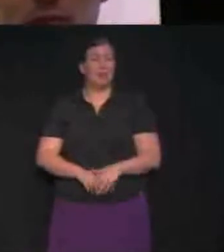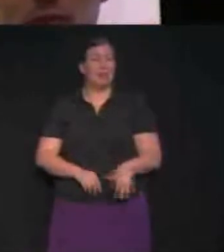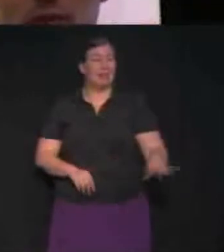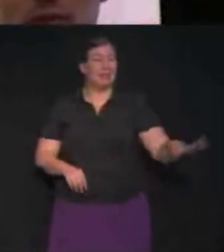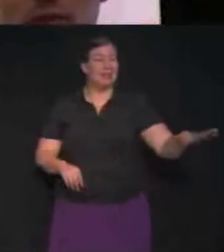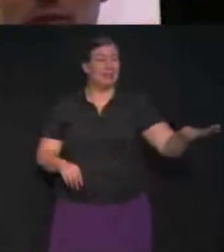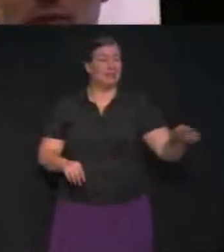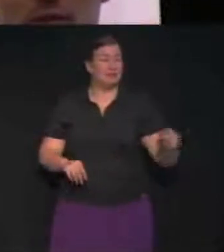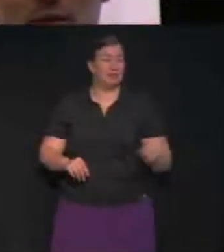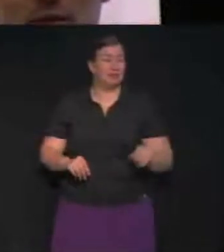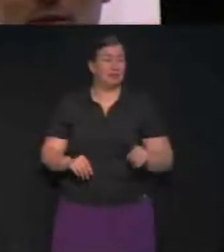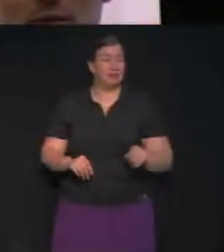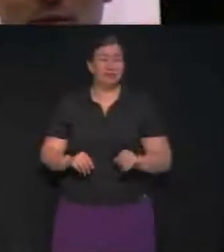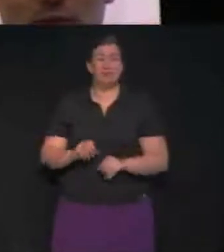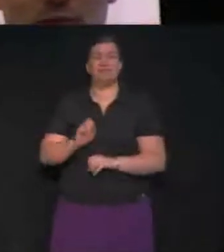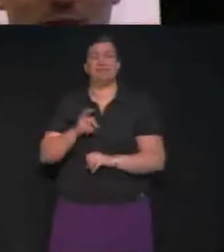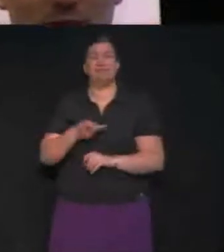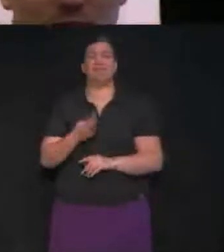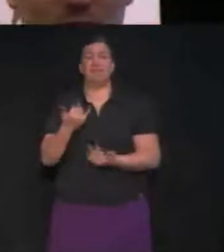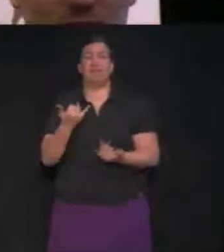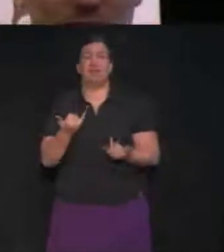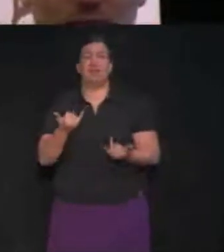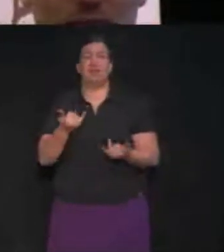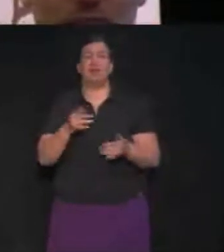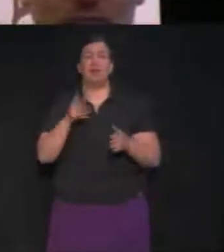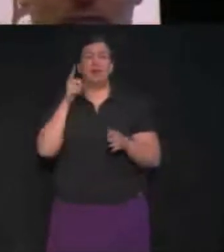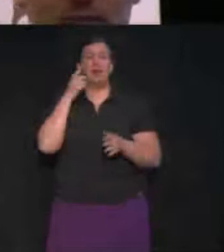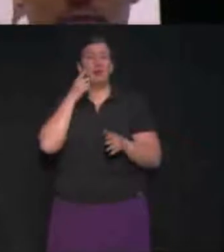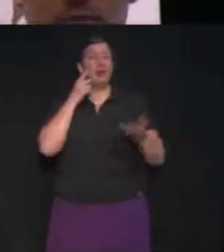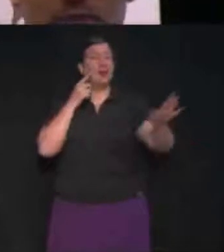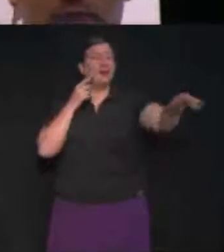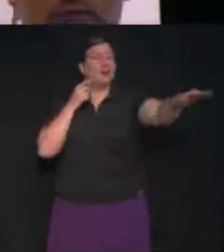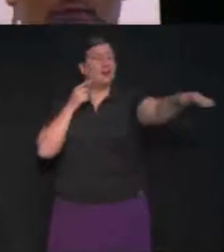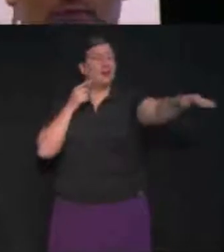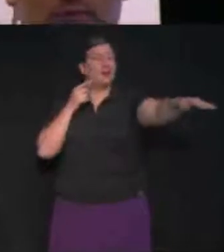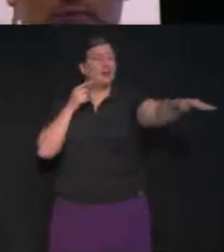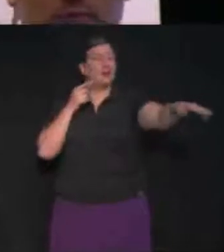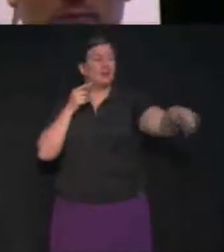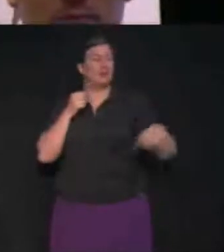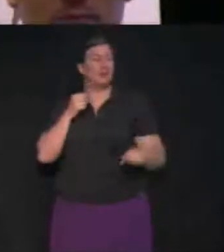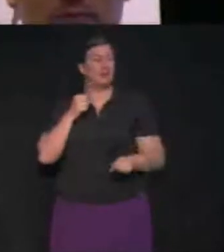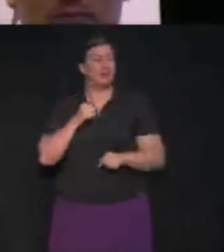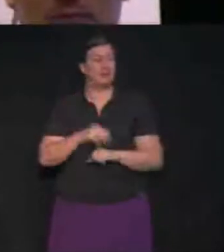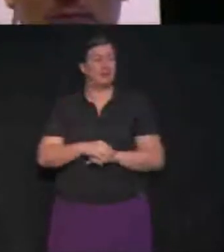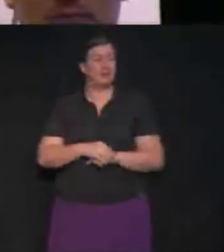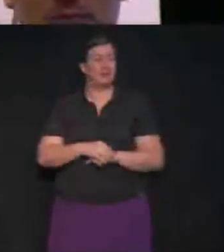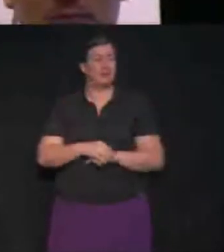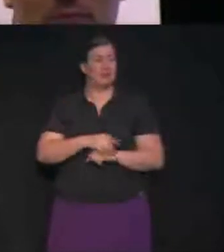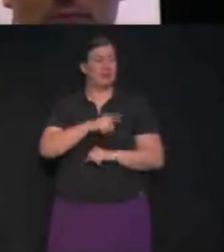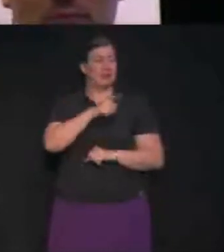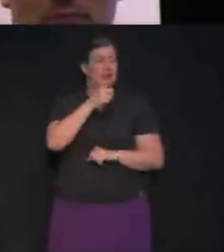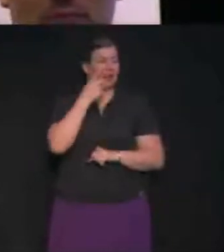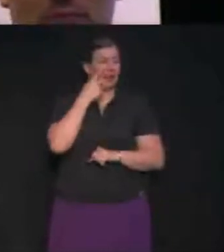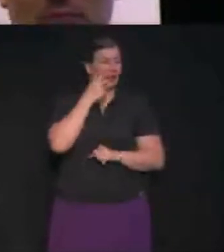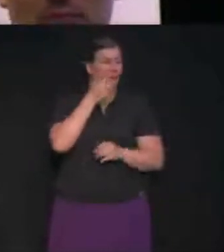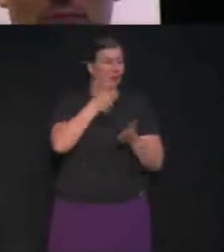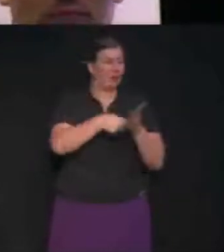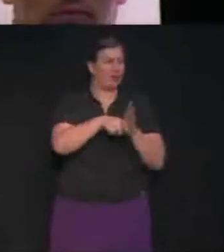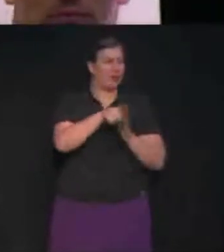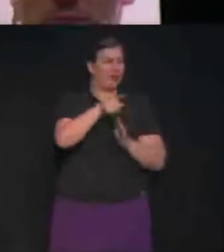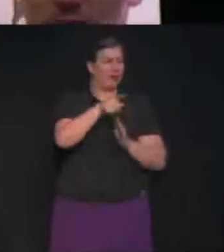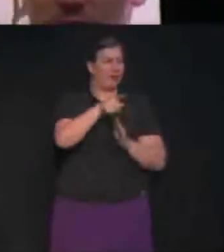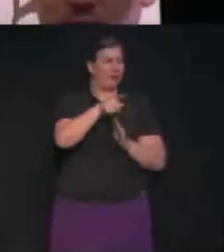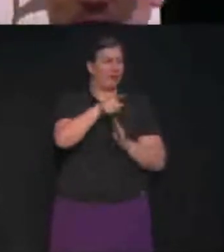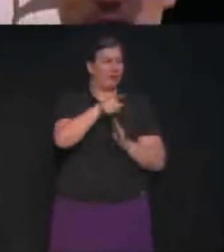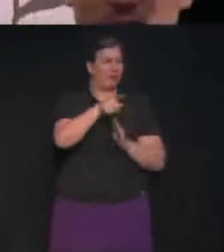verdistel gesagt hat es ist eine probevotin wir brauchen eine zwei Drittel Mehrheiten wir rufen euch alle auf allen Anträgen zuzustimmen den ihr zustimmen könnt